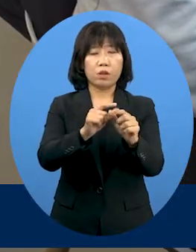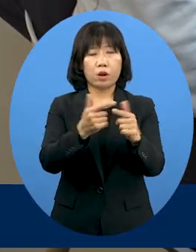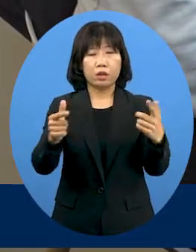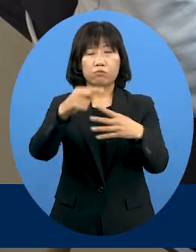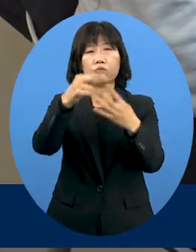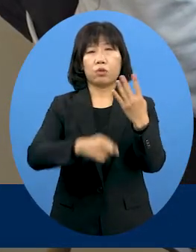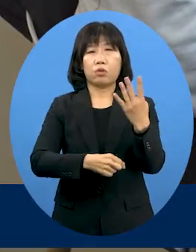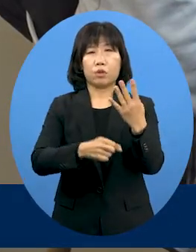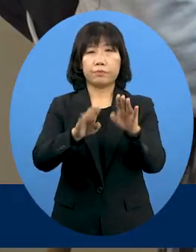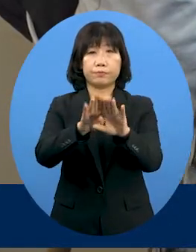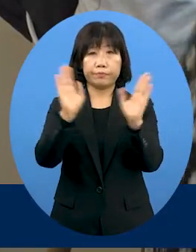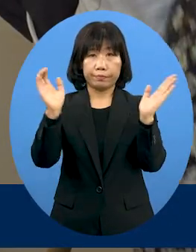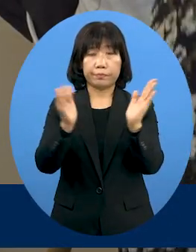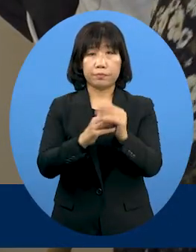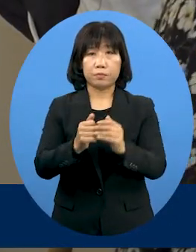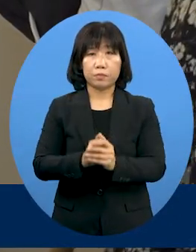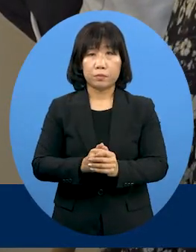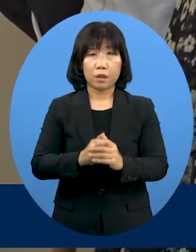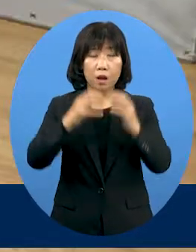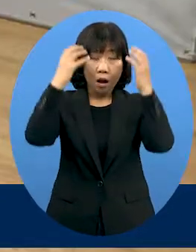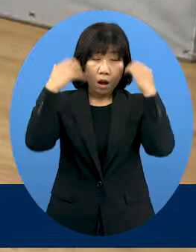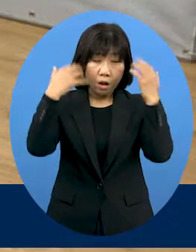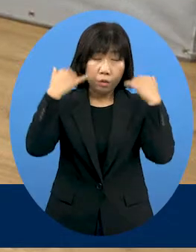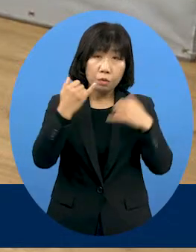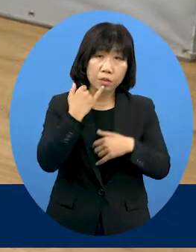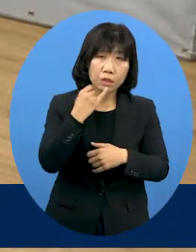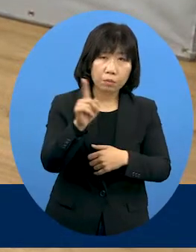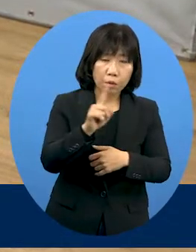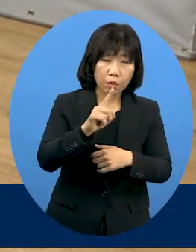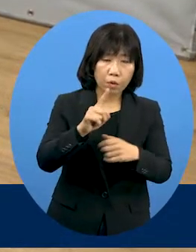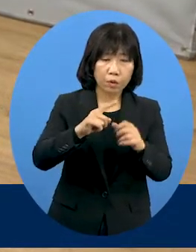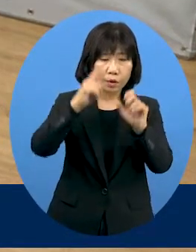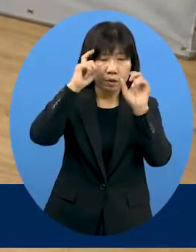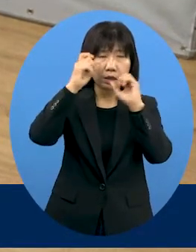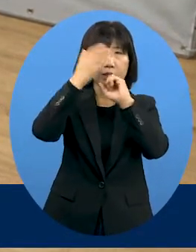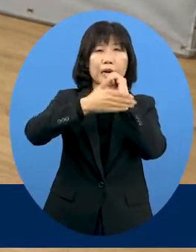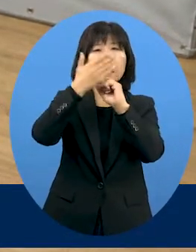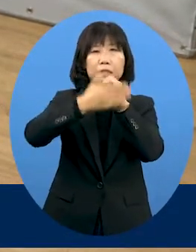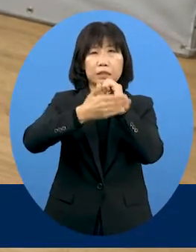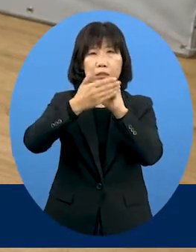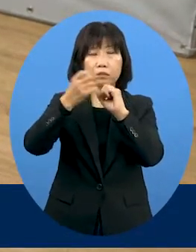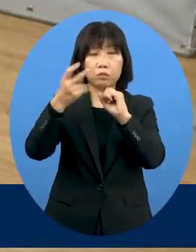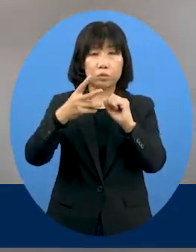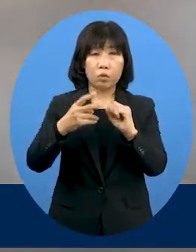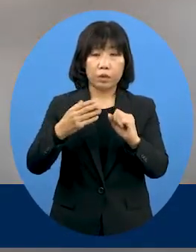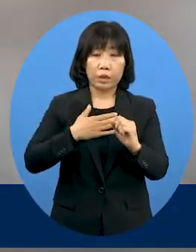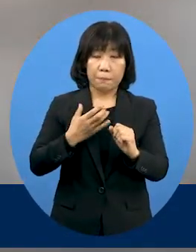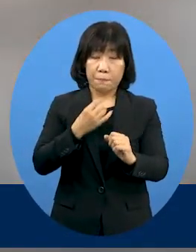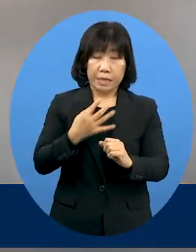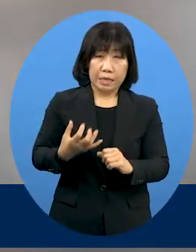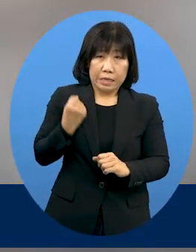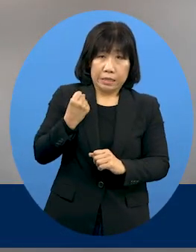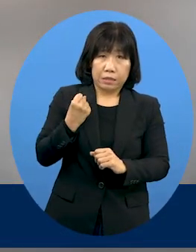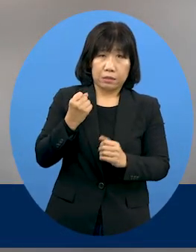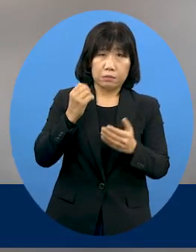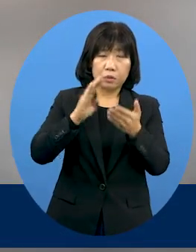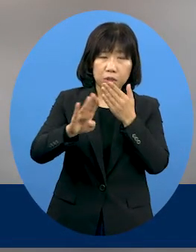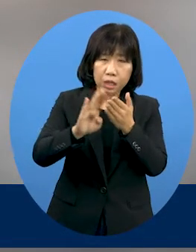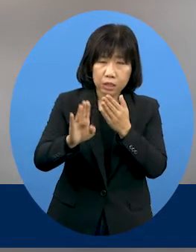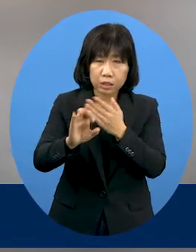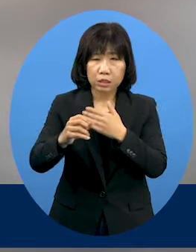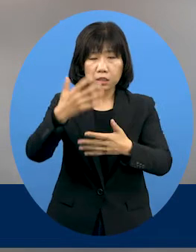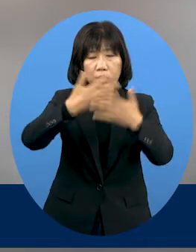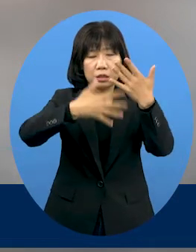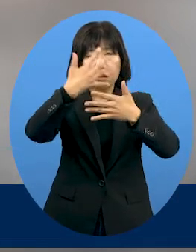다양한 프로그램을 진행했습니다 땀 흘려도 괜찮아 테마 노는 시간 사진관 나만의 학장 소 챌린지